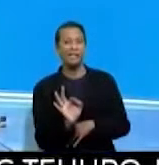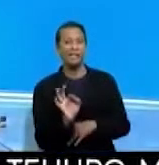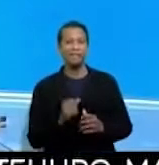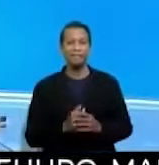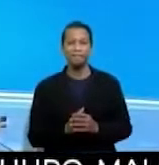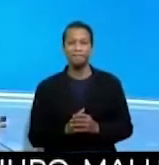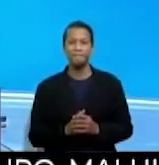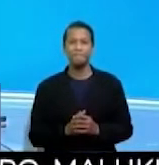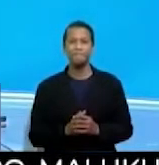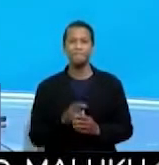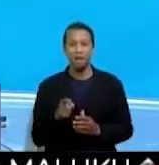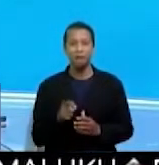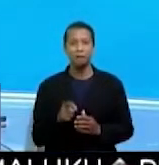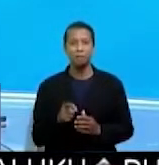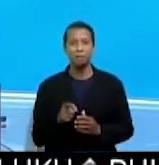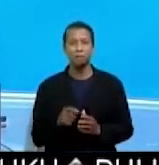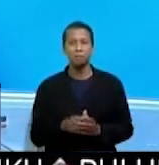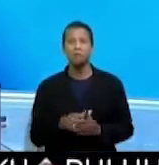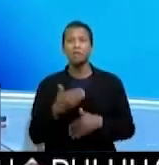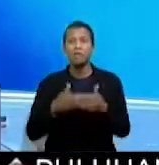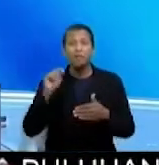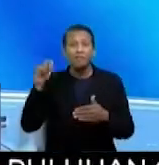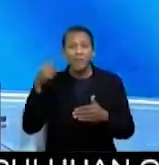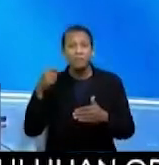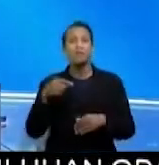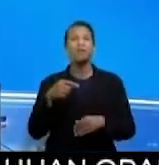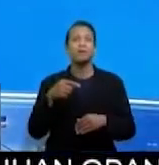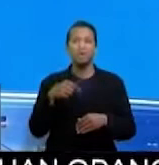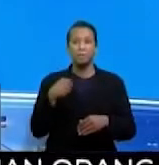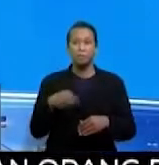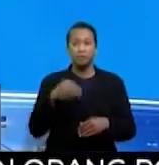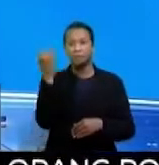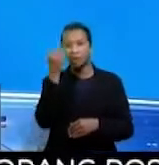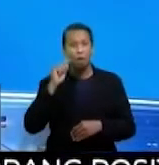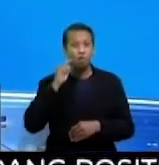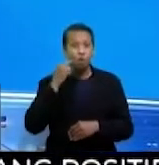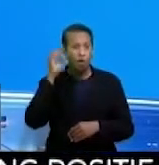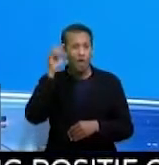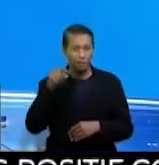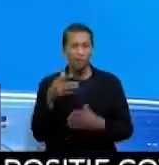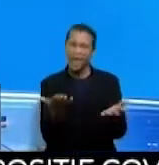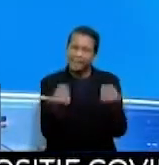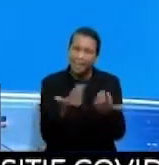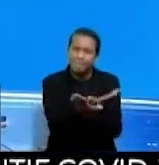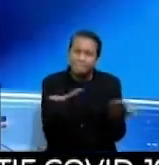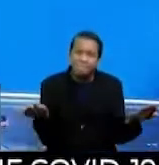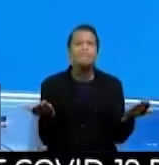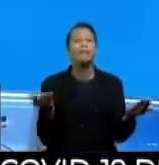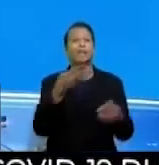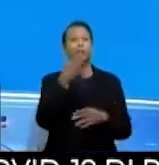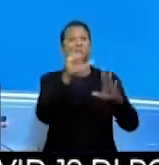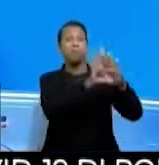Untuk membangkitkan industri perfilman, Kementerian Pariwisata dan Ekonomi Kreatif mengajak insan perfilman tanah air berpartisipasi dalam